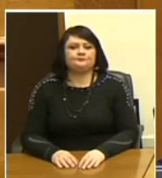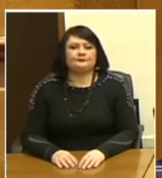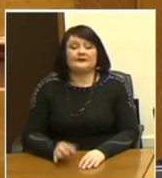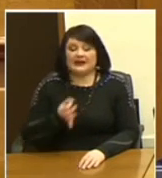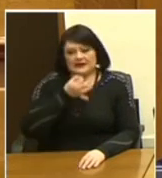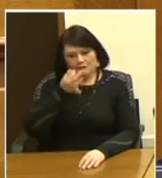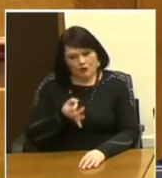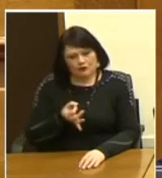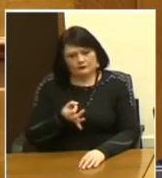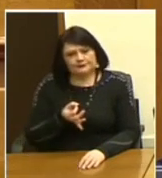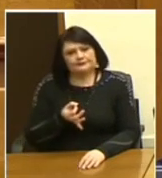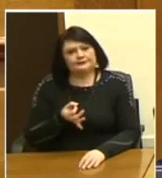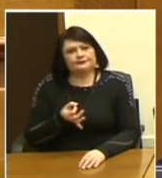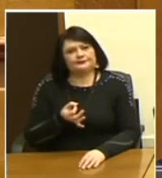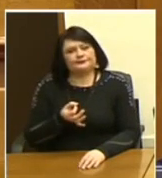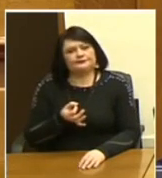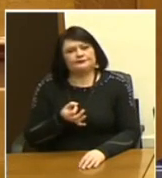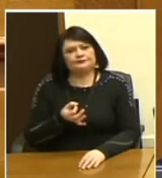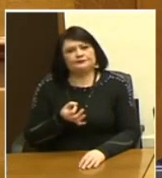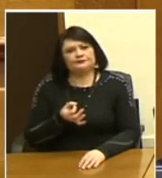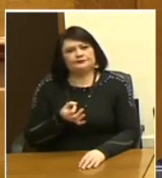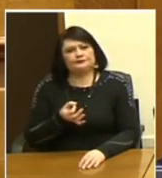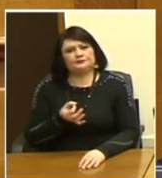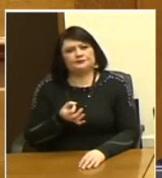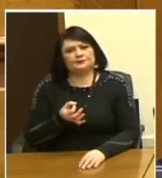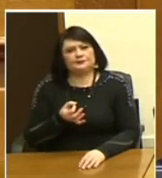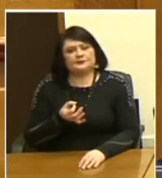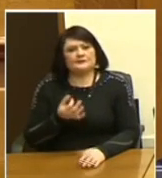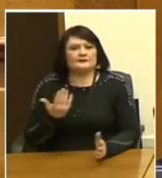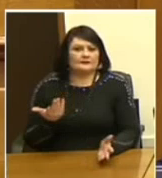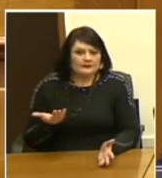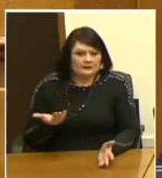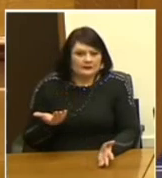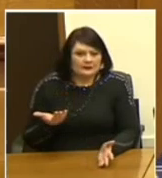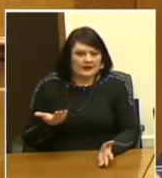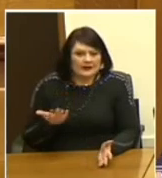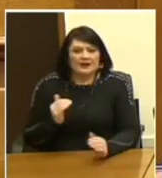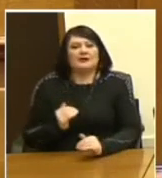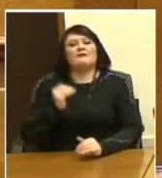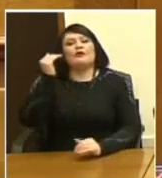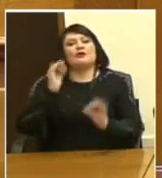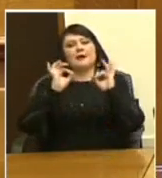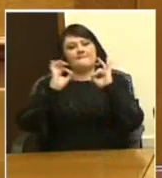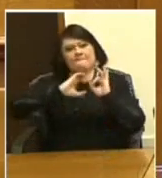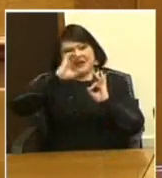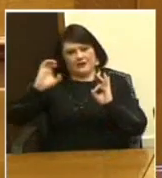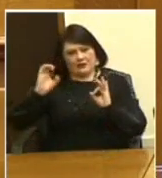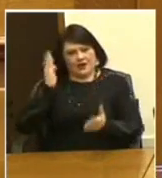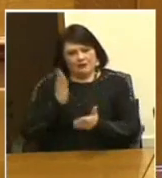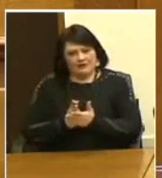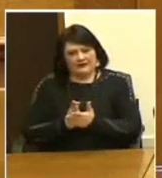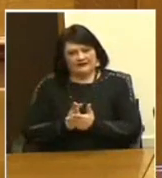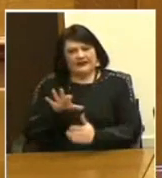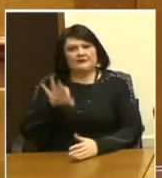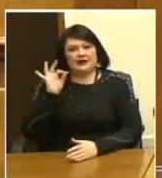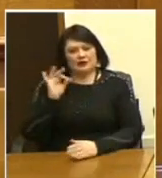λέγοντας ότι η επιλογή της Βόρειας Μακεδονίας να γίνει μέλος